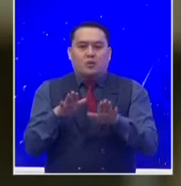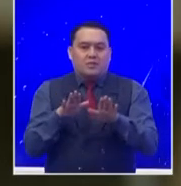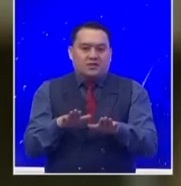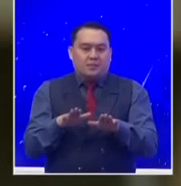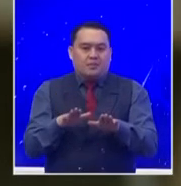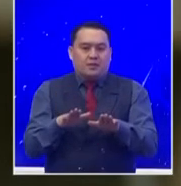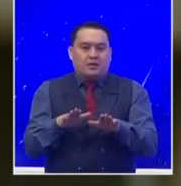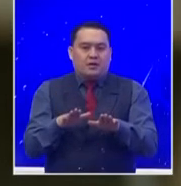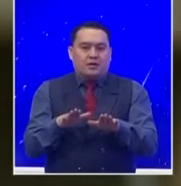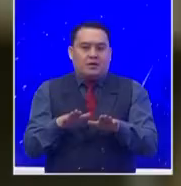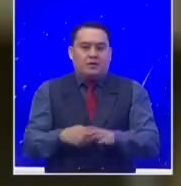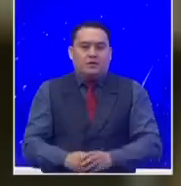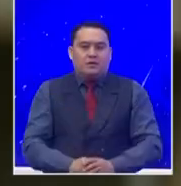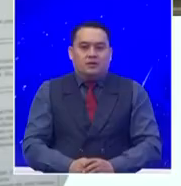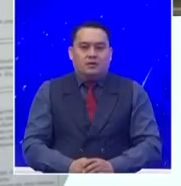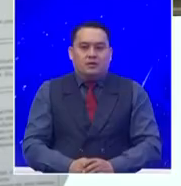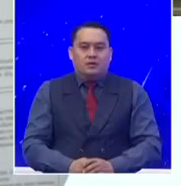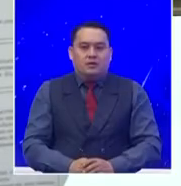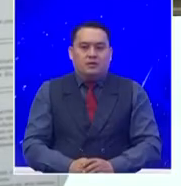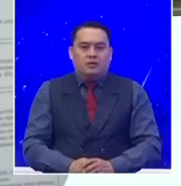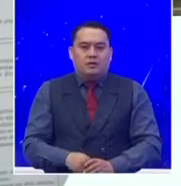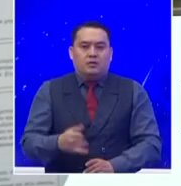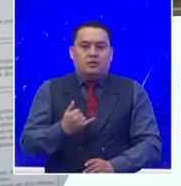место. Сначала он нас приветствует.